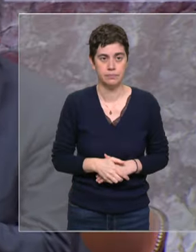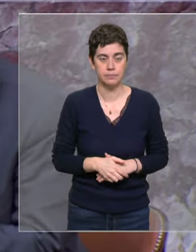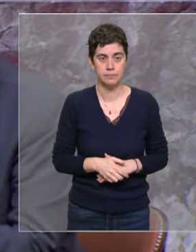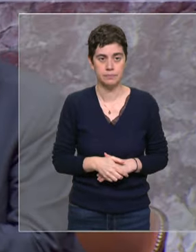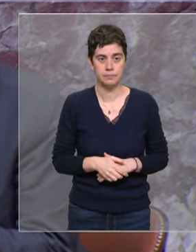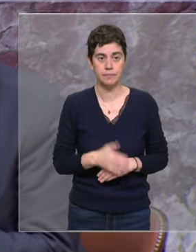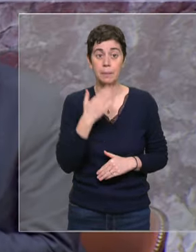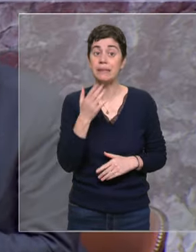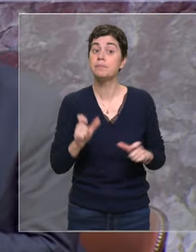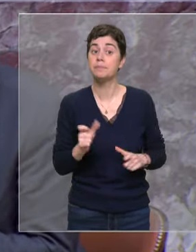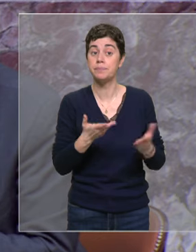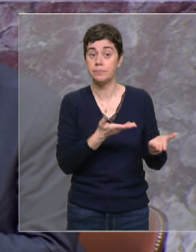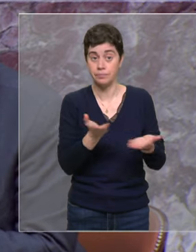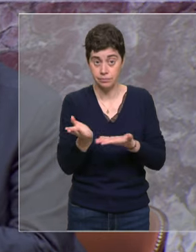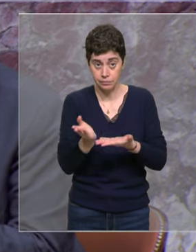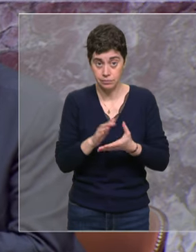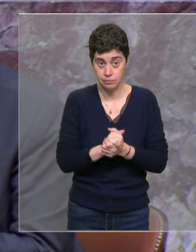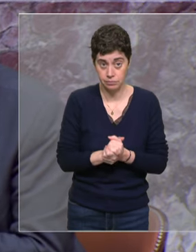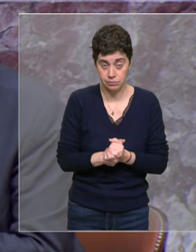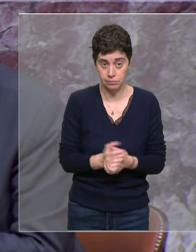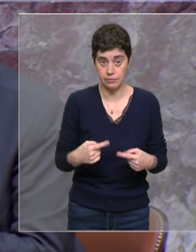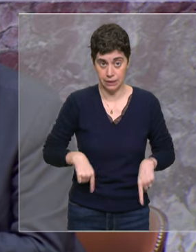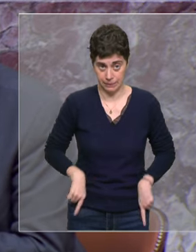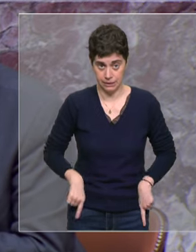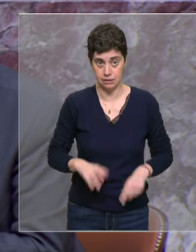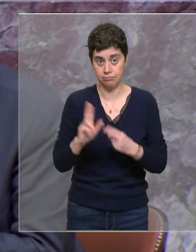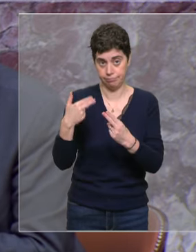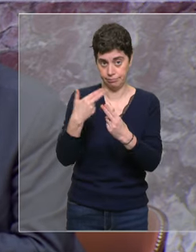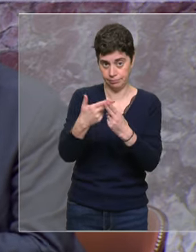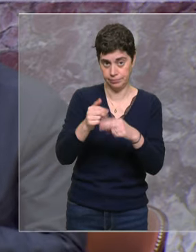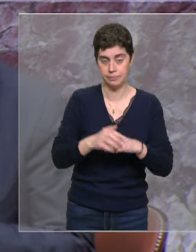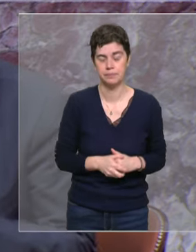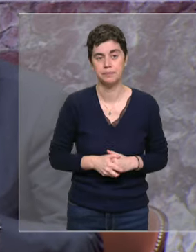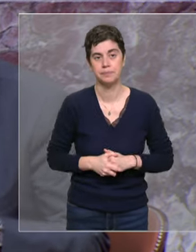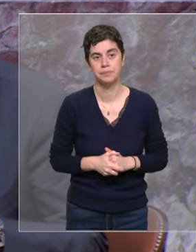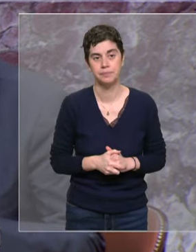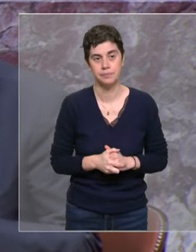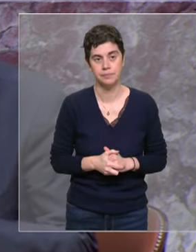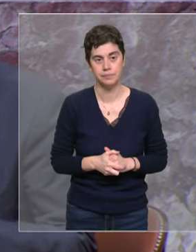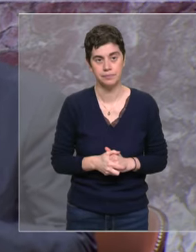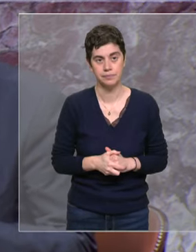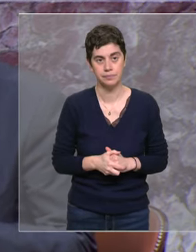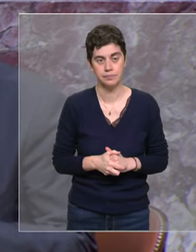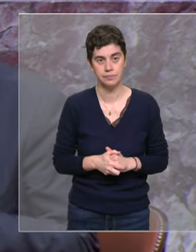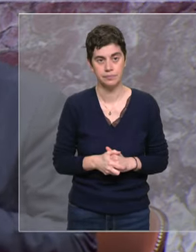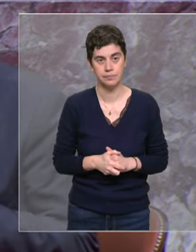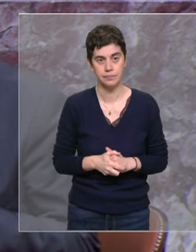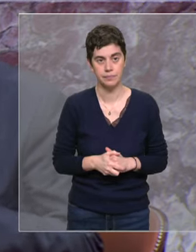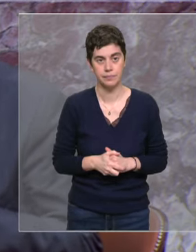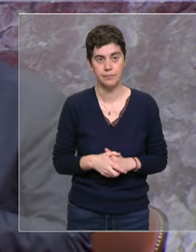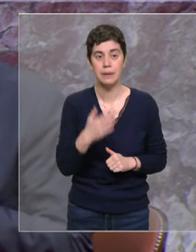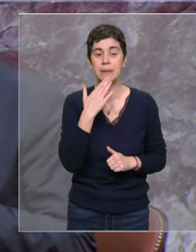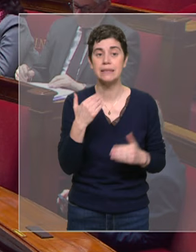cher collègue. La parole est à madame Olivia Grégoire, ministre chargée des entreprises, du tourisme et de la consommation.